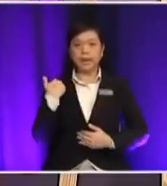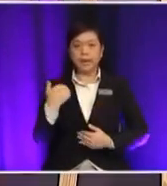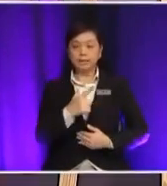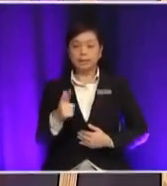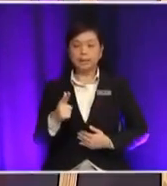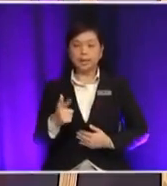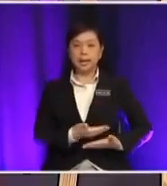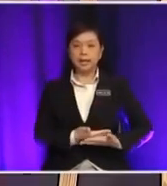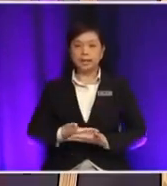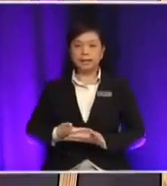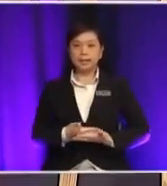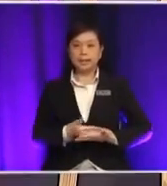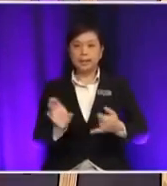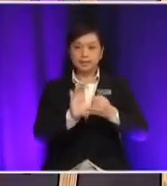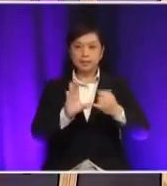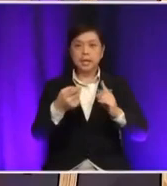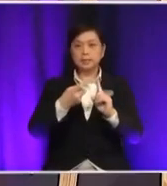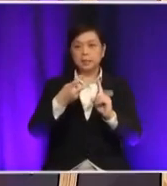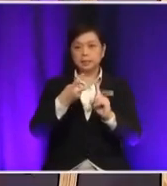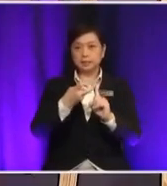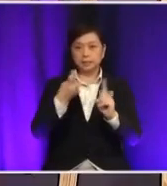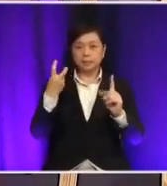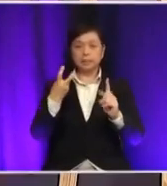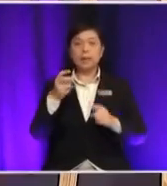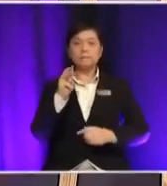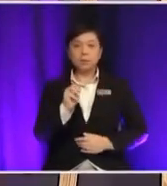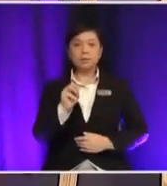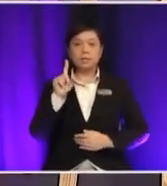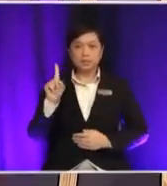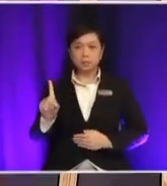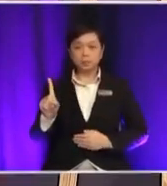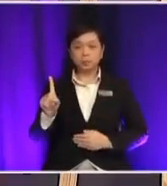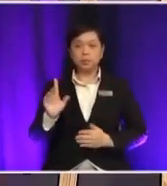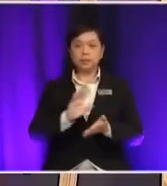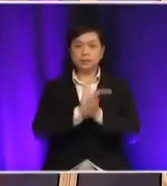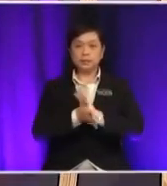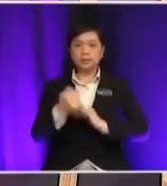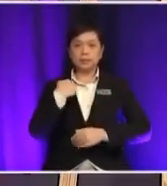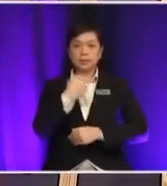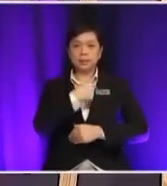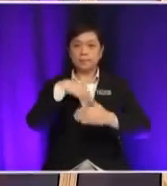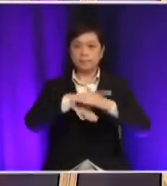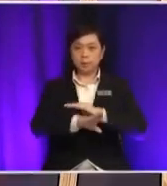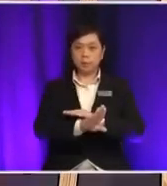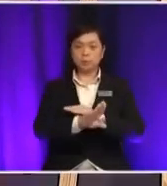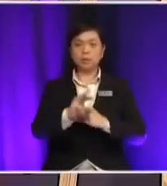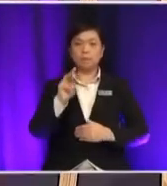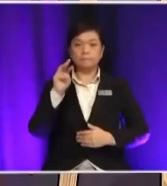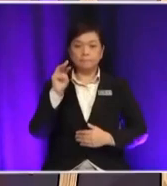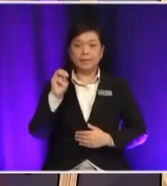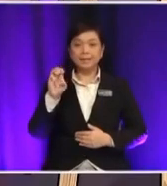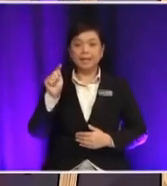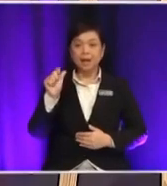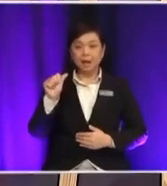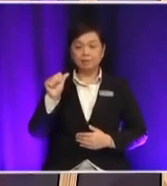meiosis 1 oke nah oke so kita masuk kepada meiosis metafase 2